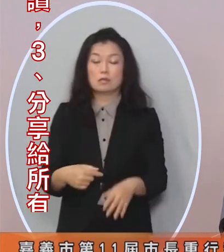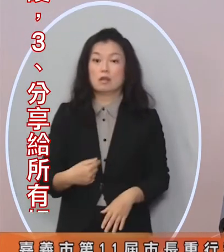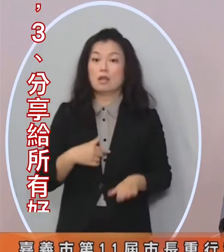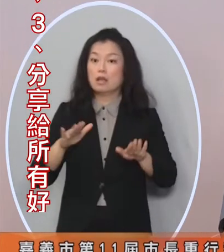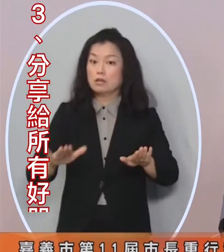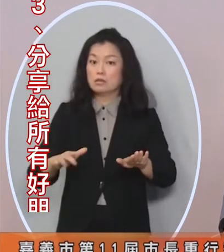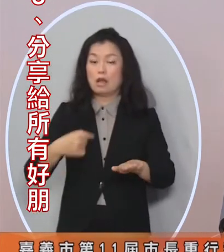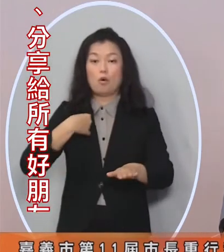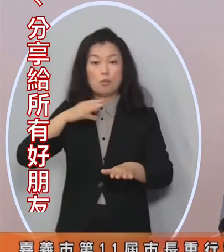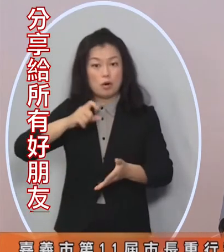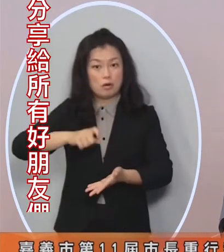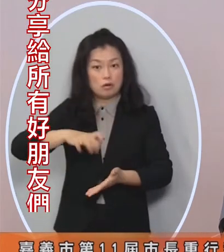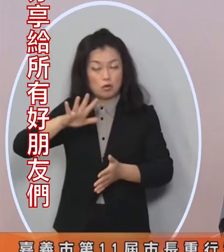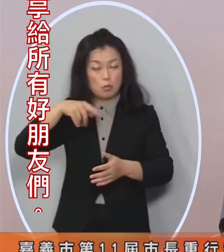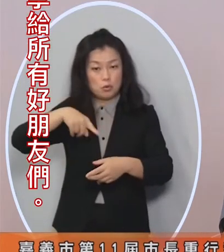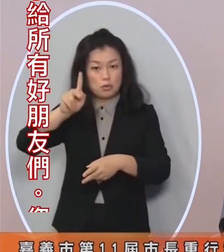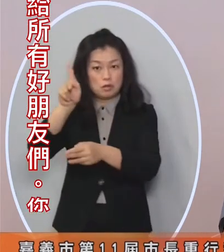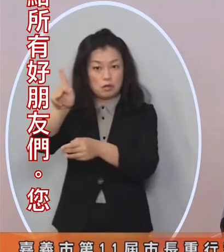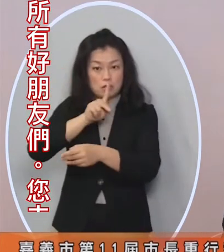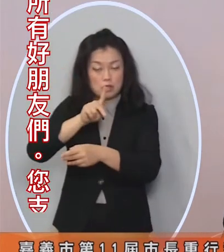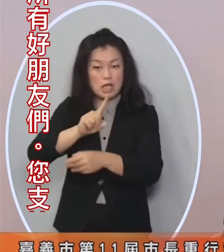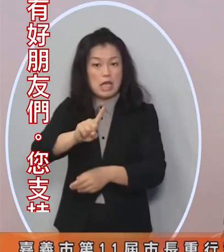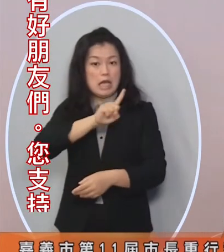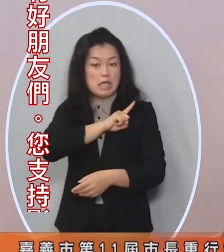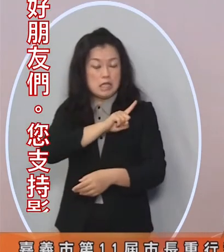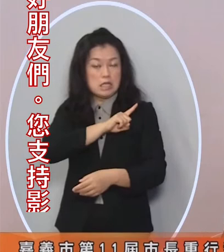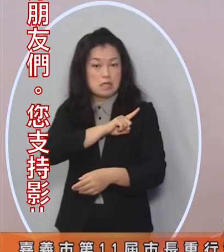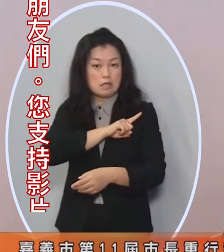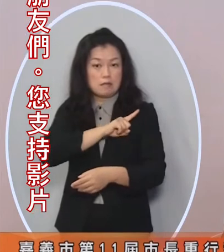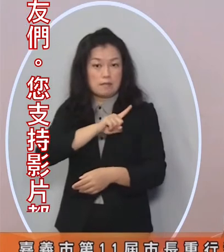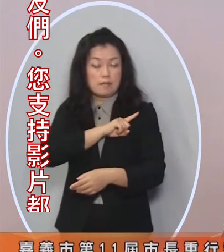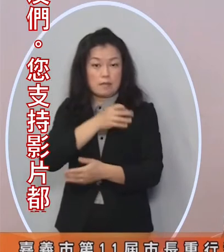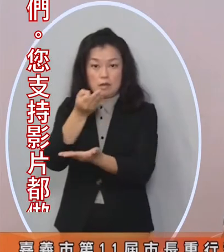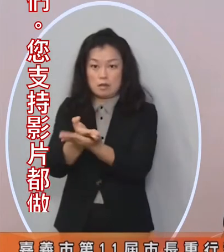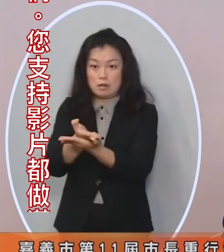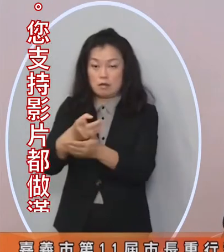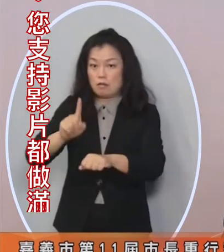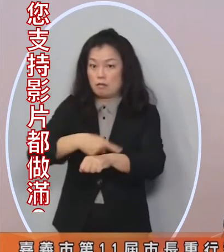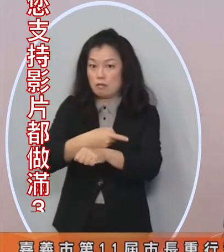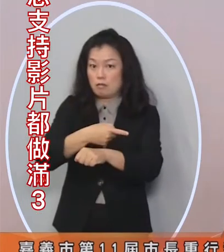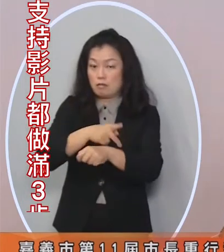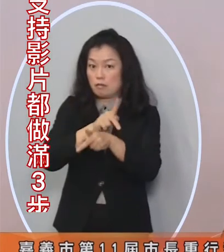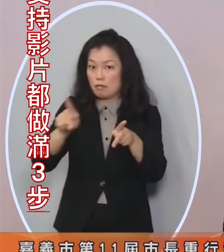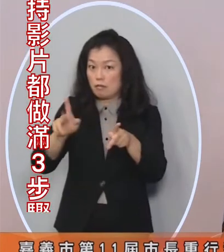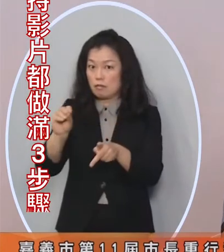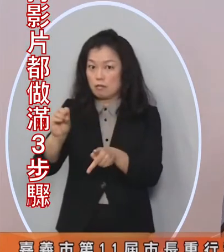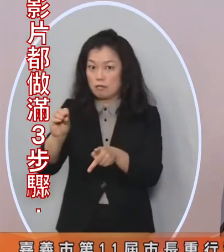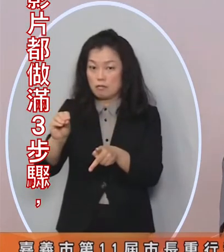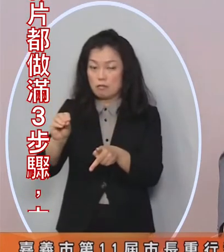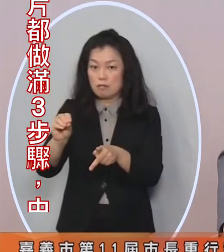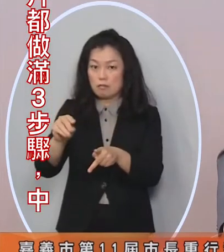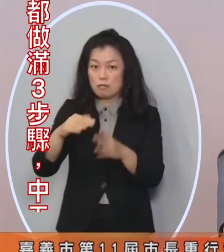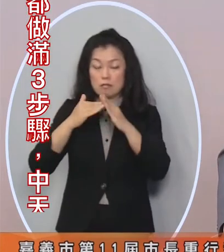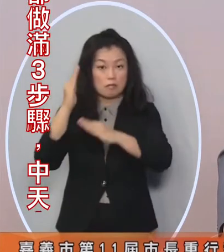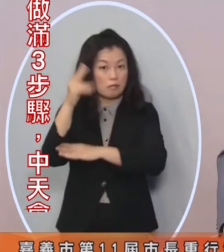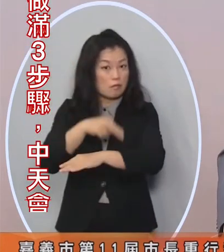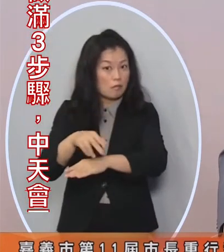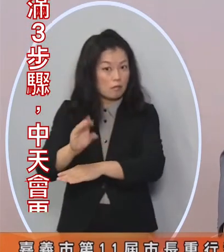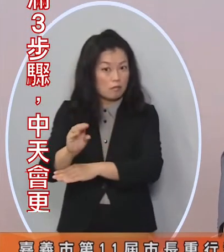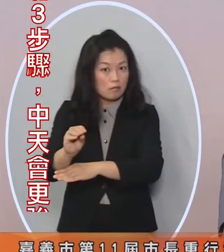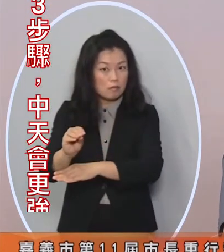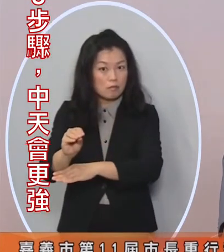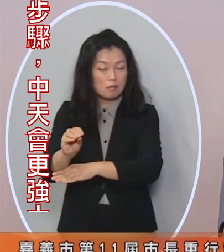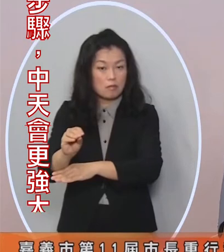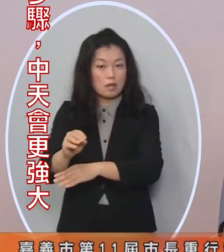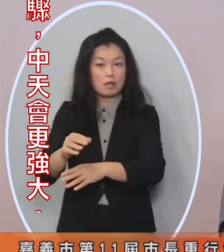叫做自偿性债务？市政府有没有编所谓的自偿性债务？事实上，自偿性债务市